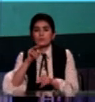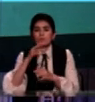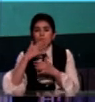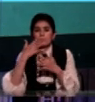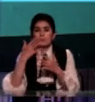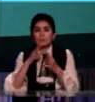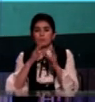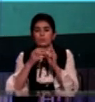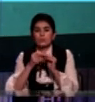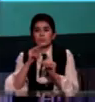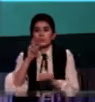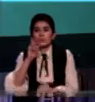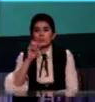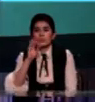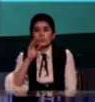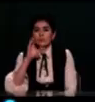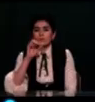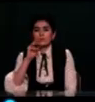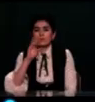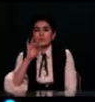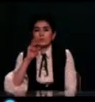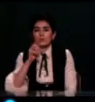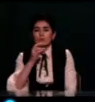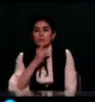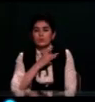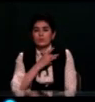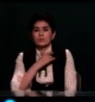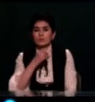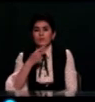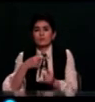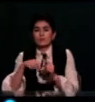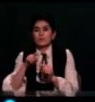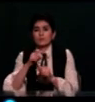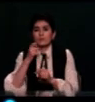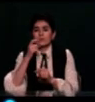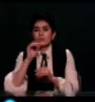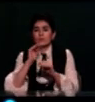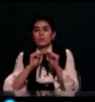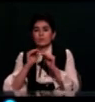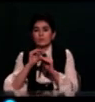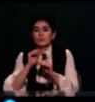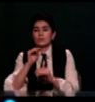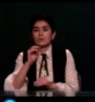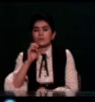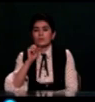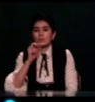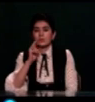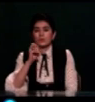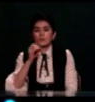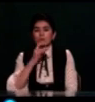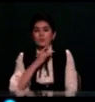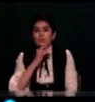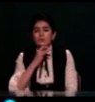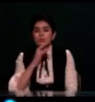наиболее развита пара боковых стволов. Нервная система круглых червей состоит из окологлоточного